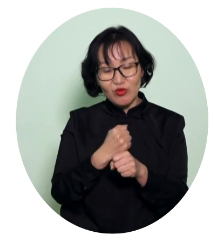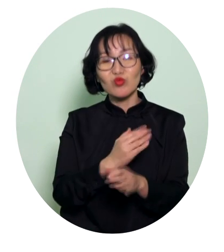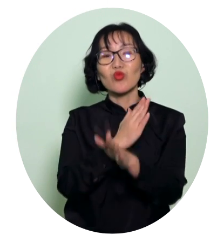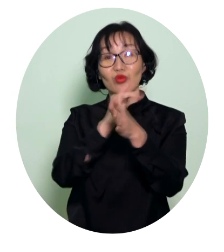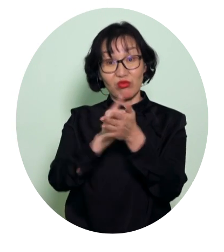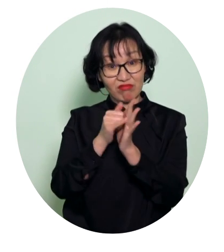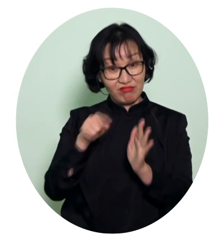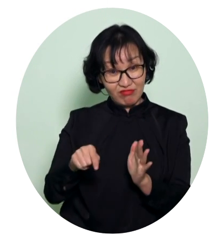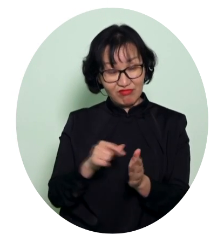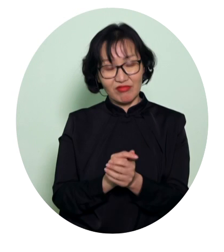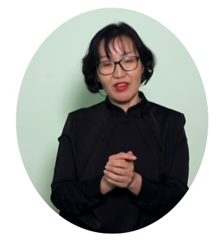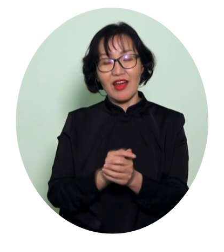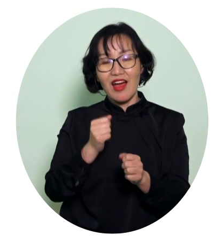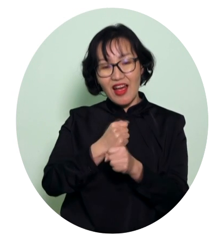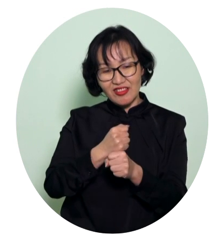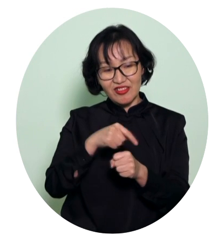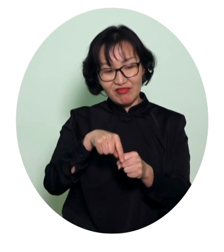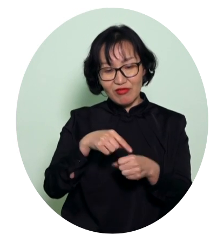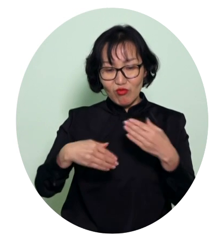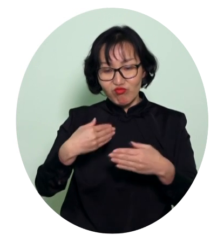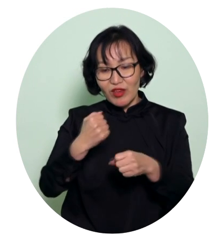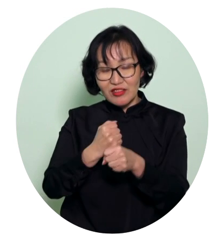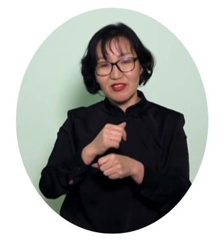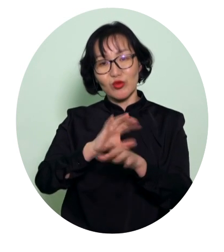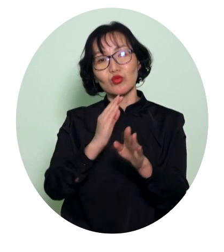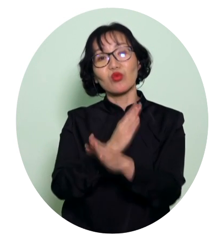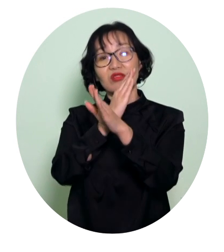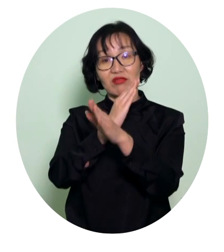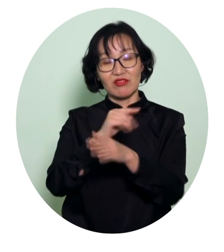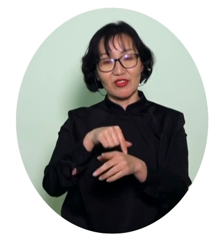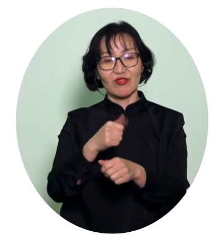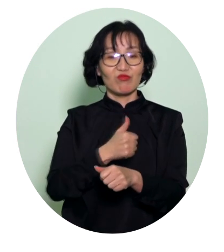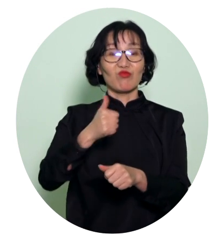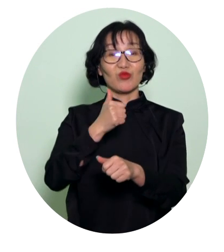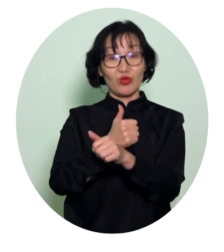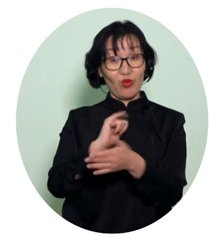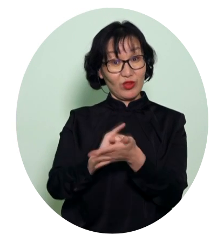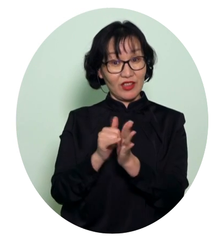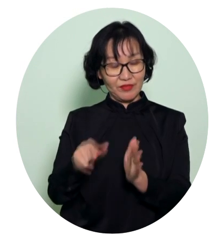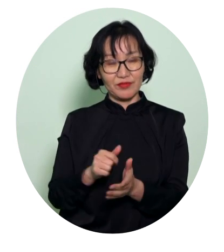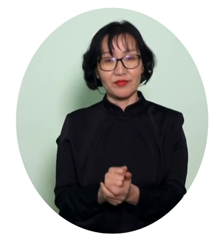санааг илэрхийлэх нь. Ажил үйл хэрэг дуусах. За.